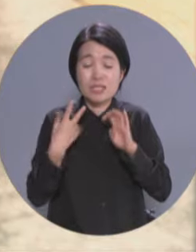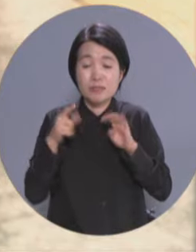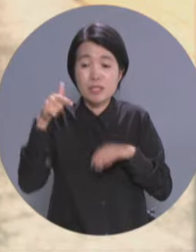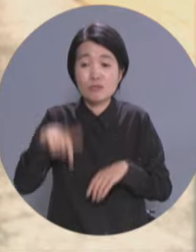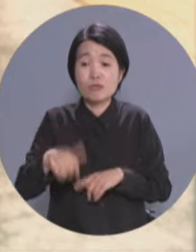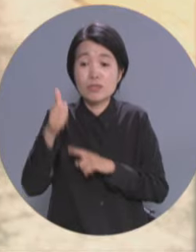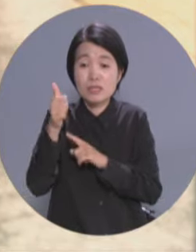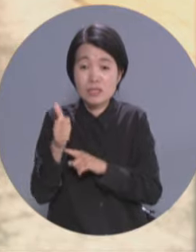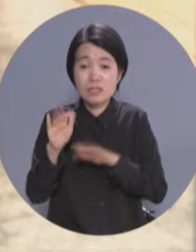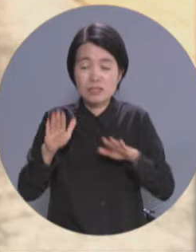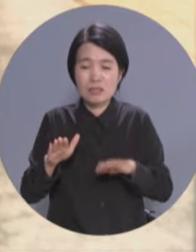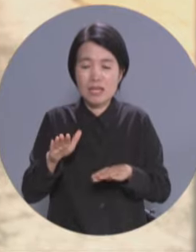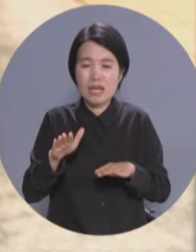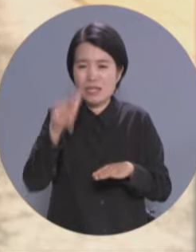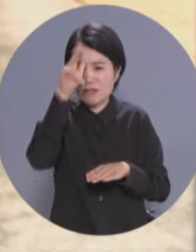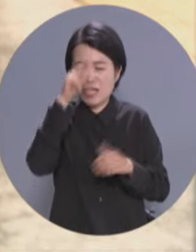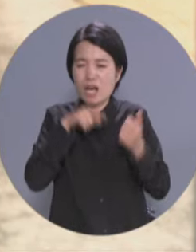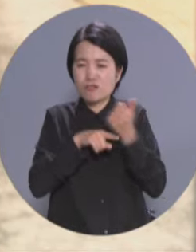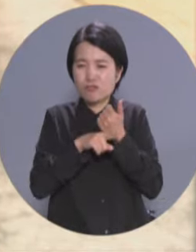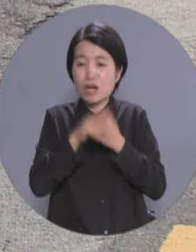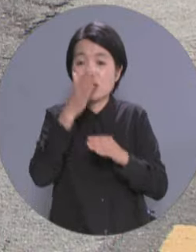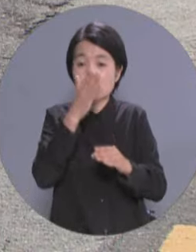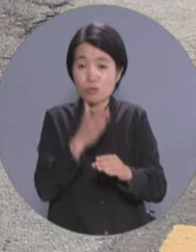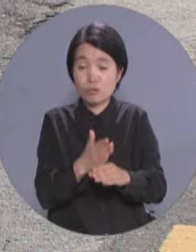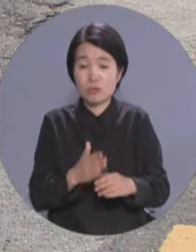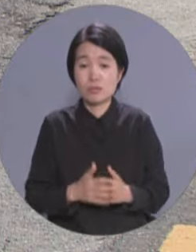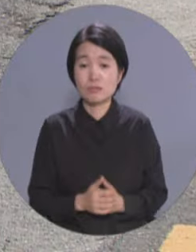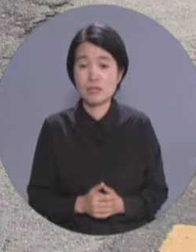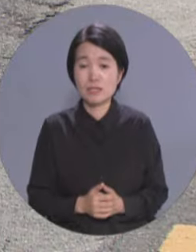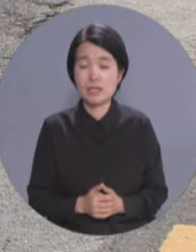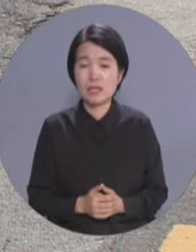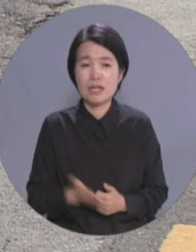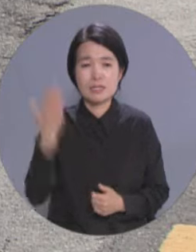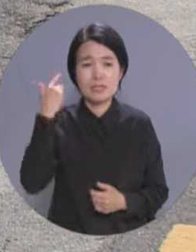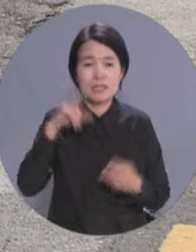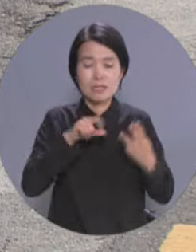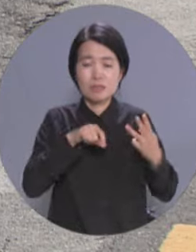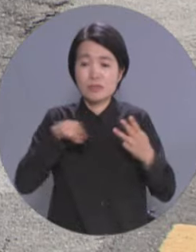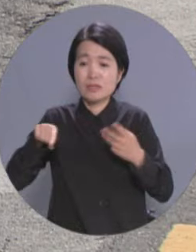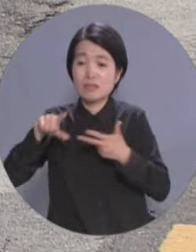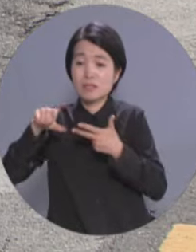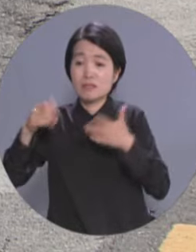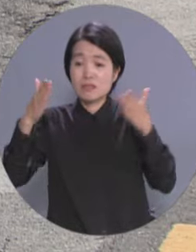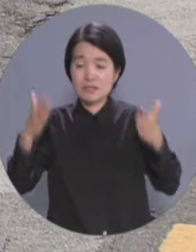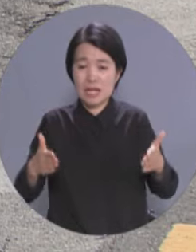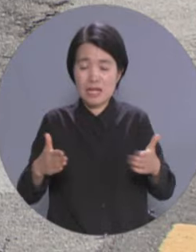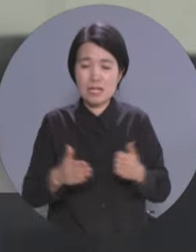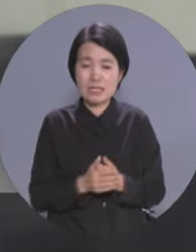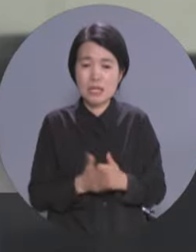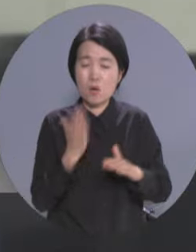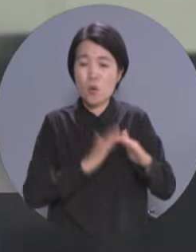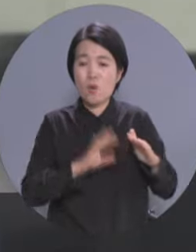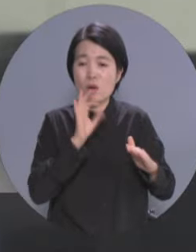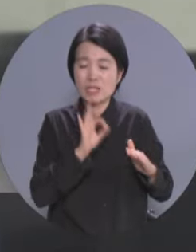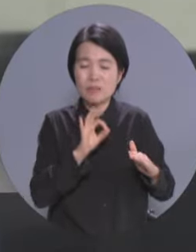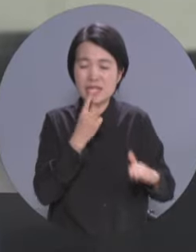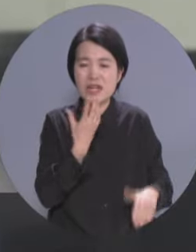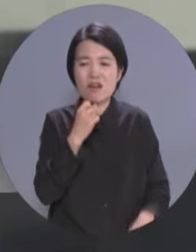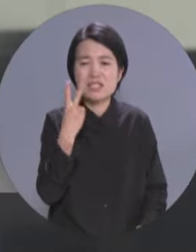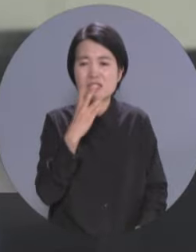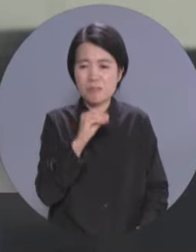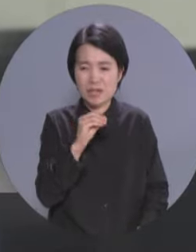국장은 현재 경찰 수사를 받고 있습니다 지난 3월부터 7월 사이 우체국 금고에 있던 공금 1억